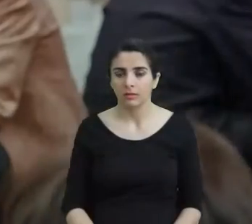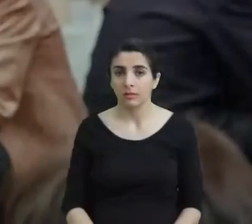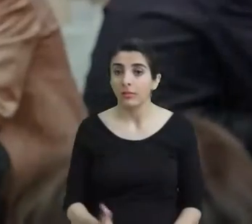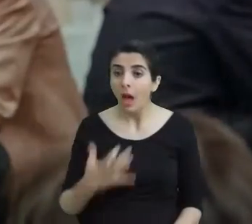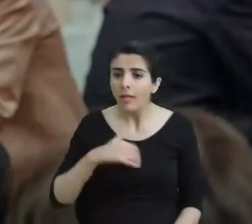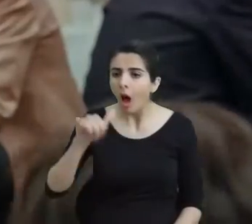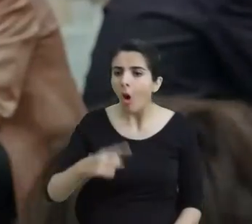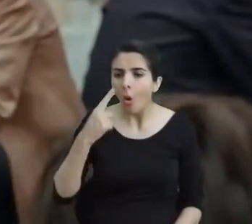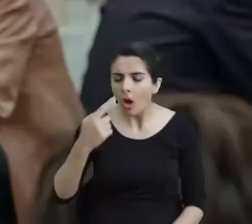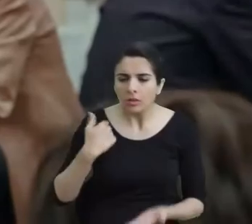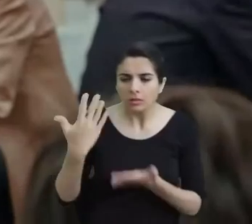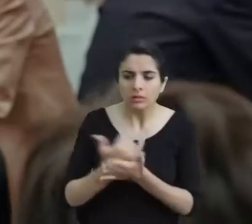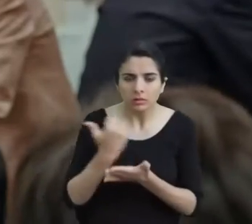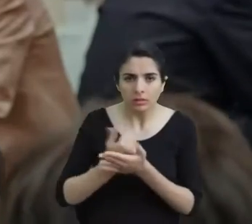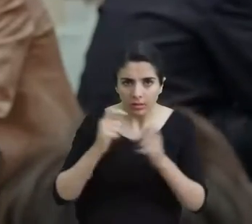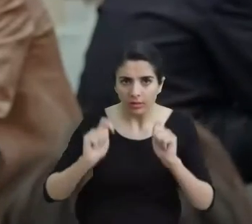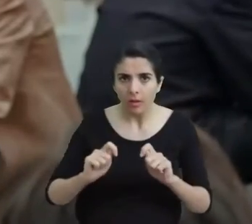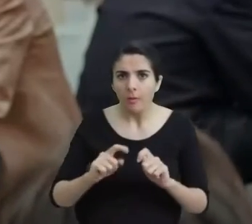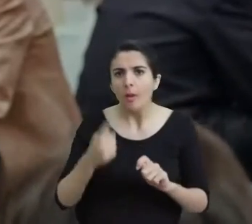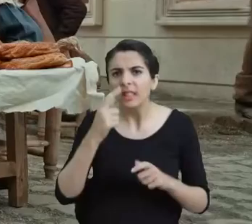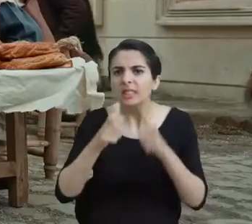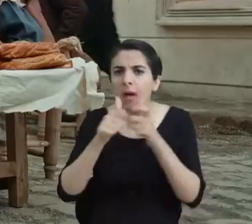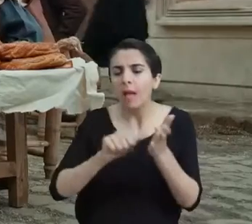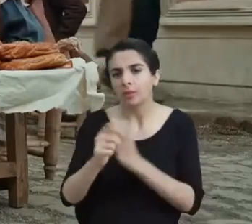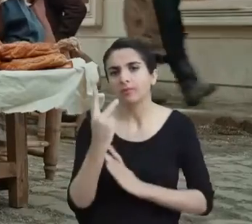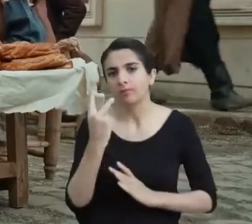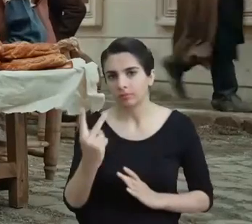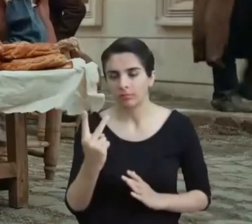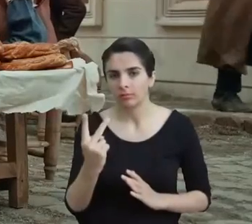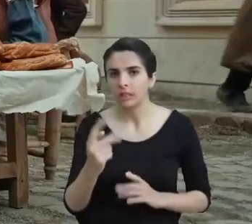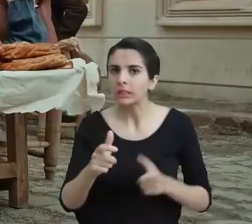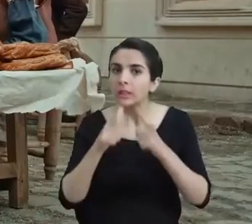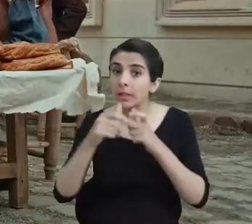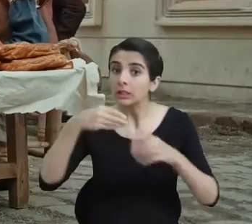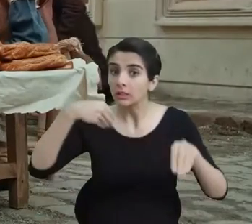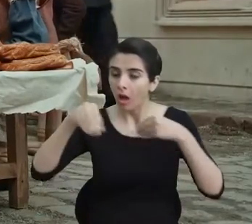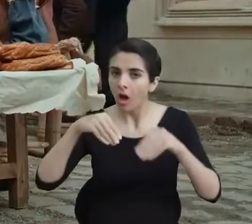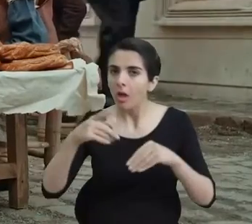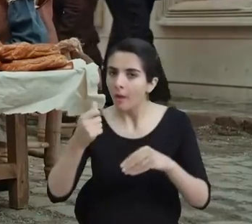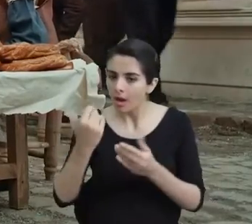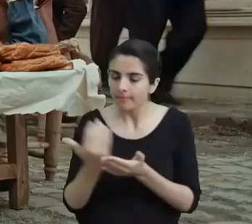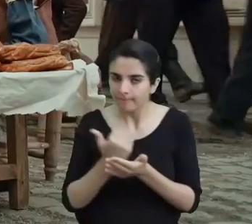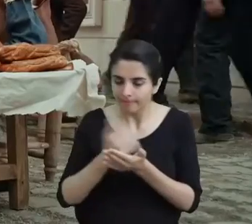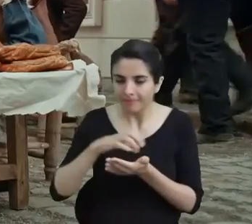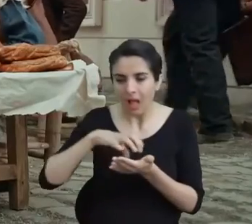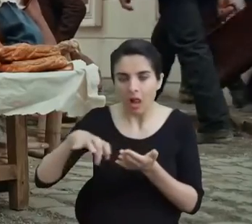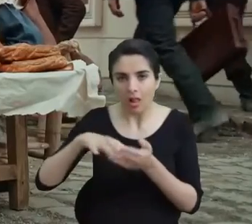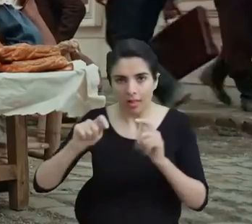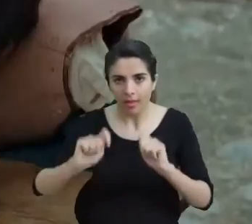Hak ederek kazanacaksın. Bak buradaki simitler senin. Simitleri sat, kenara para